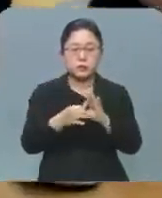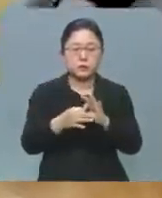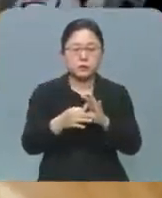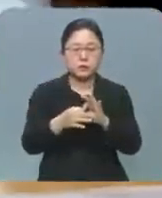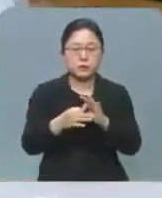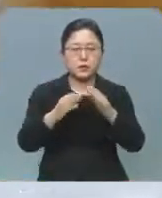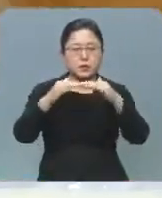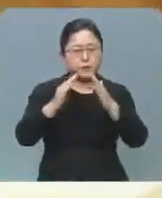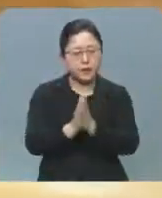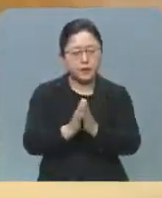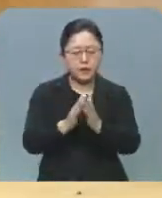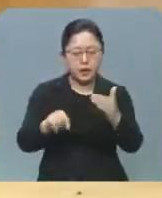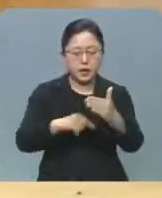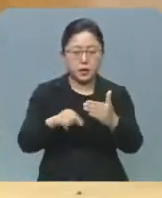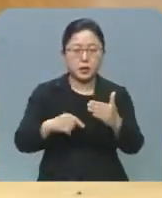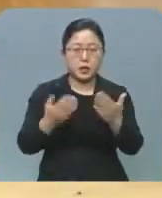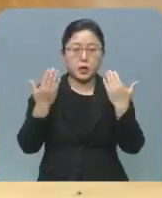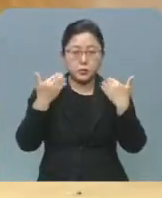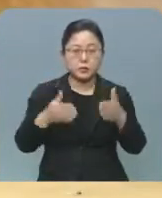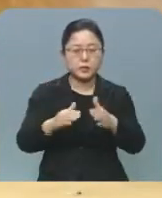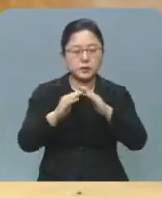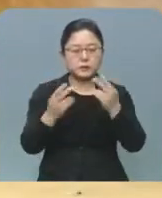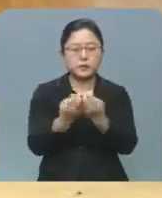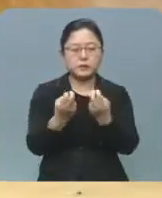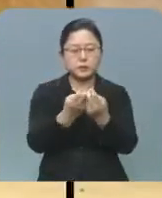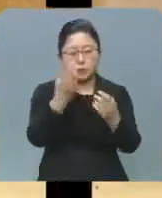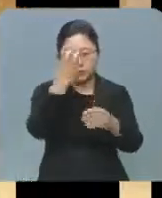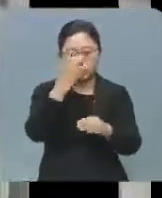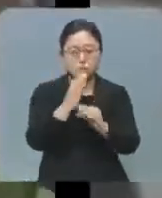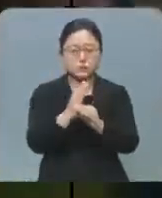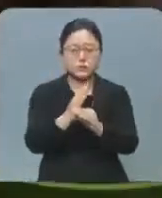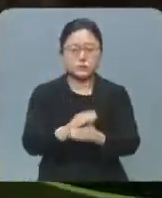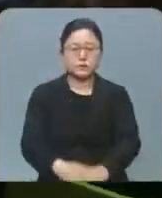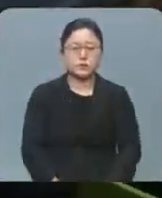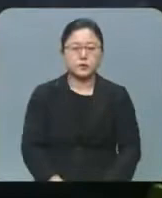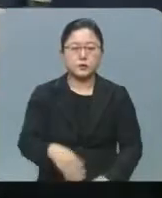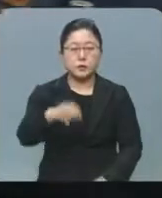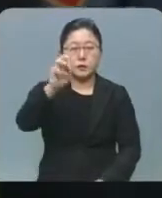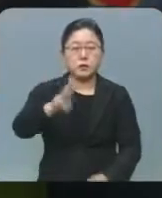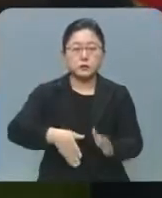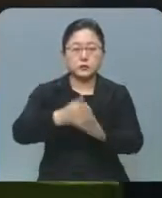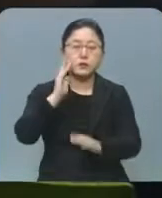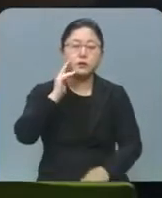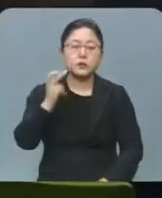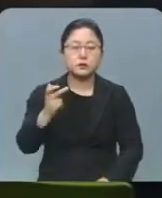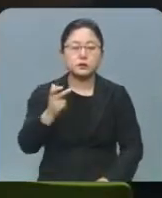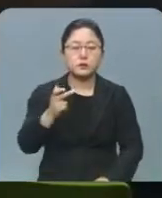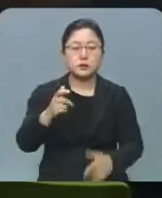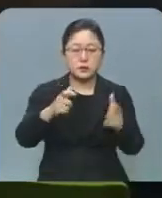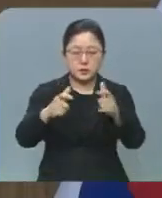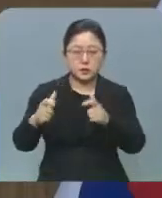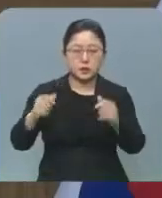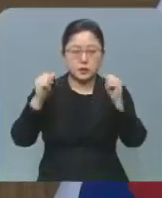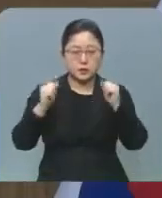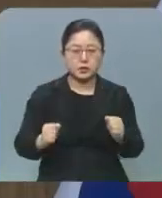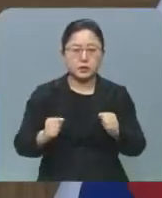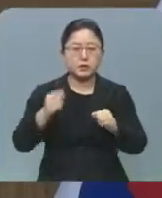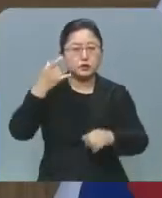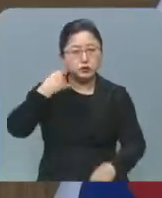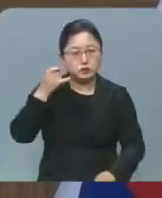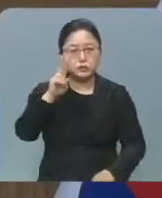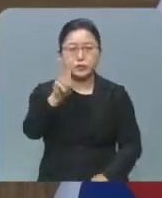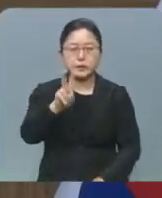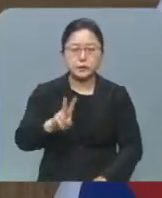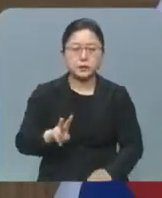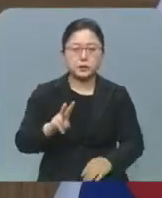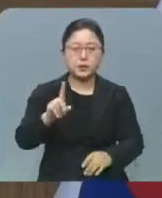위기에 빠진 관내 학교를 살리는 방안도 검토하고 있습니다. 광주시 광산구가 지역에 거주하는 중국과 베트남